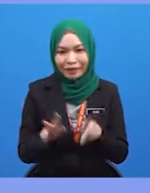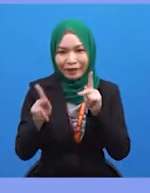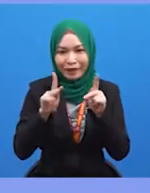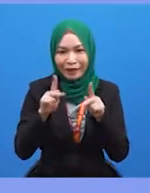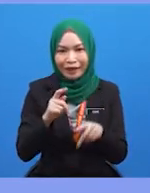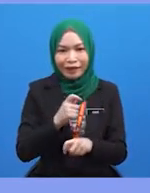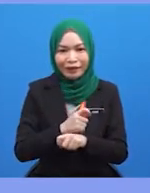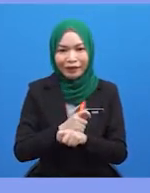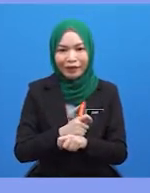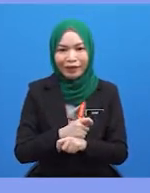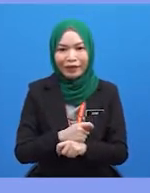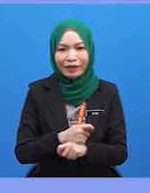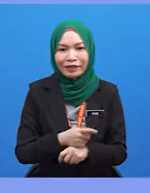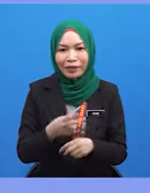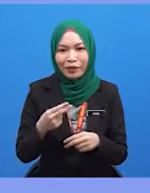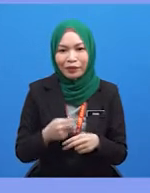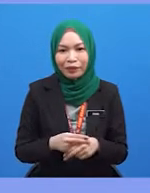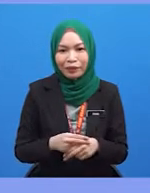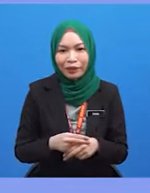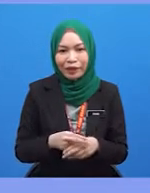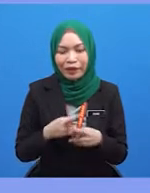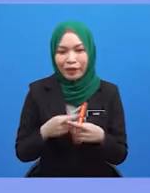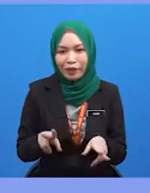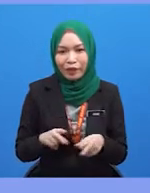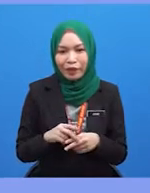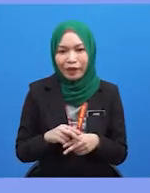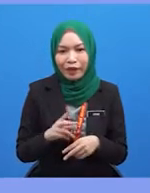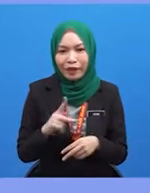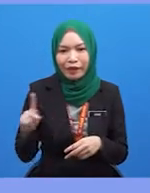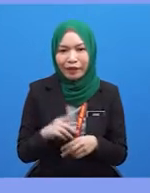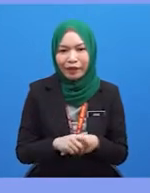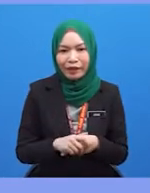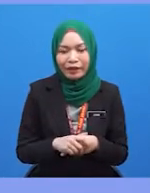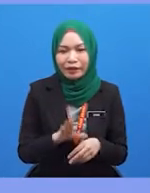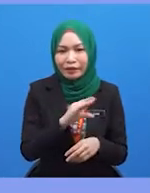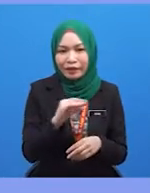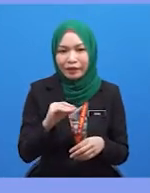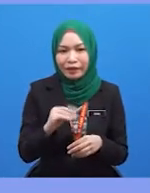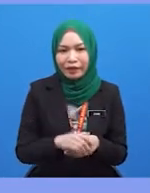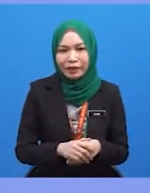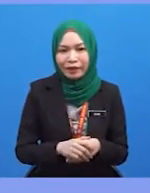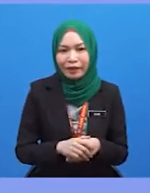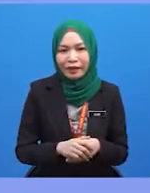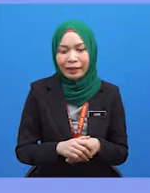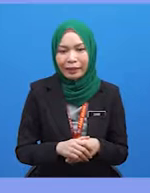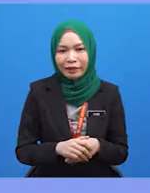Kata tugas huraikan memerlukan fakta dan huraian.